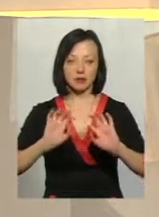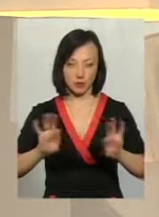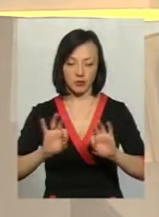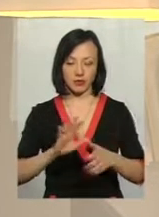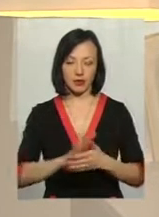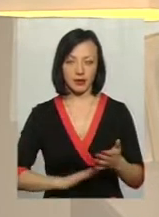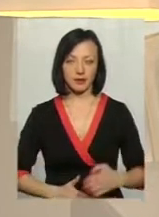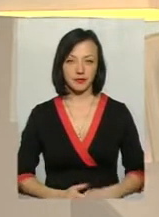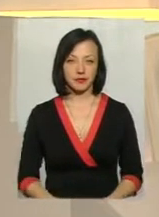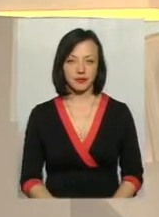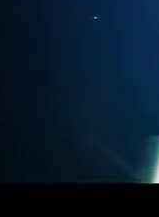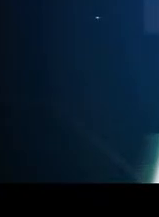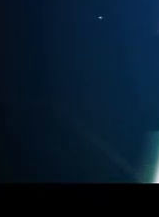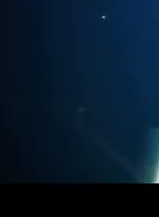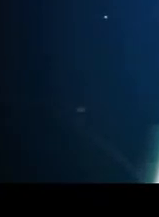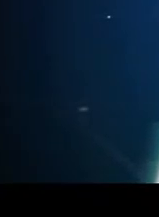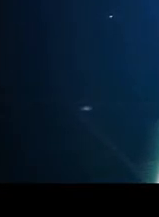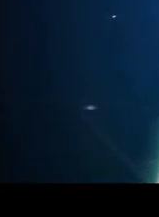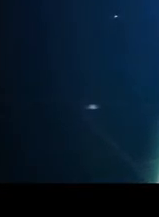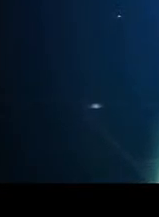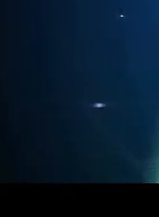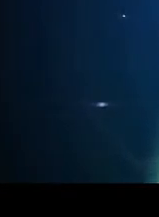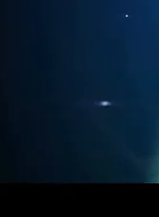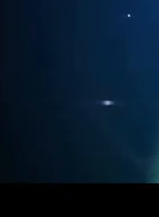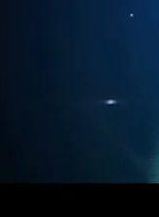Далі продовжимо.